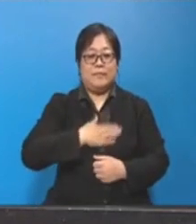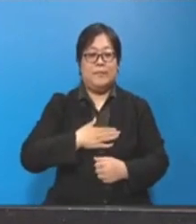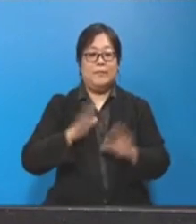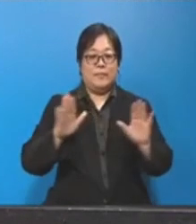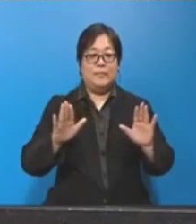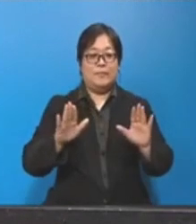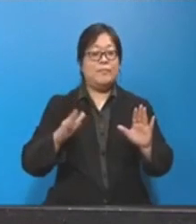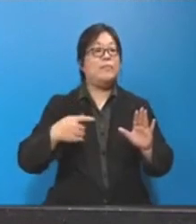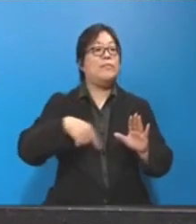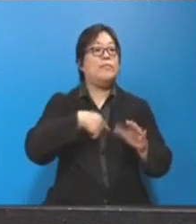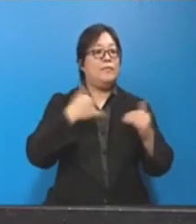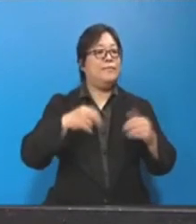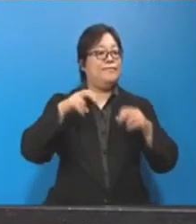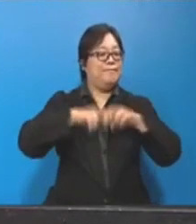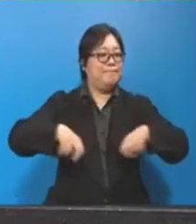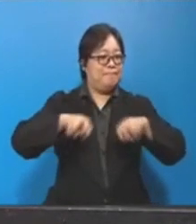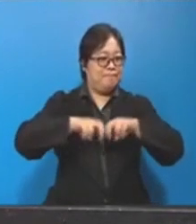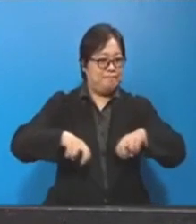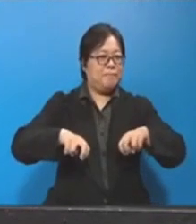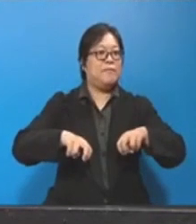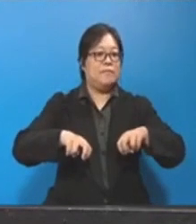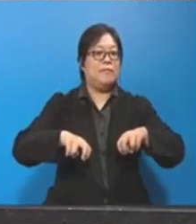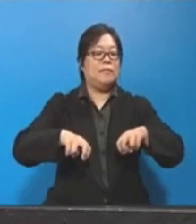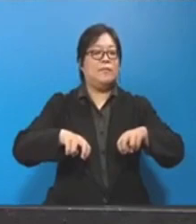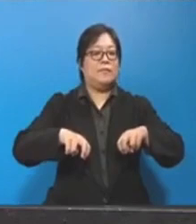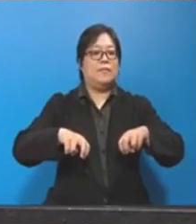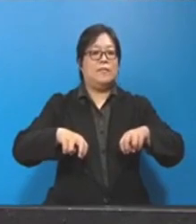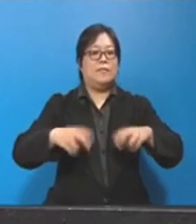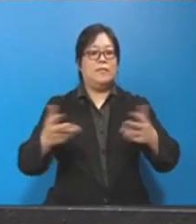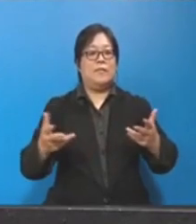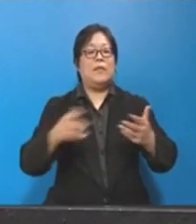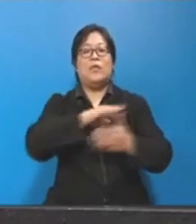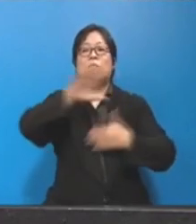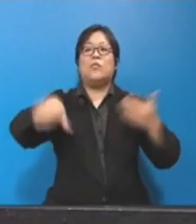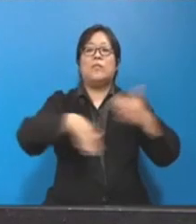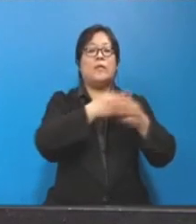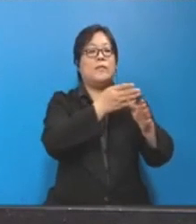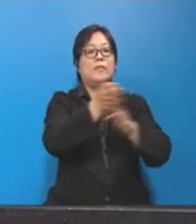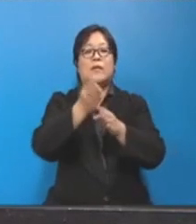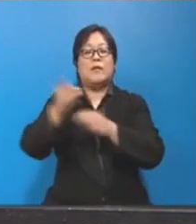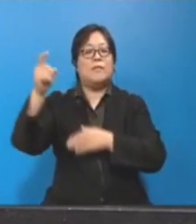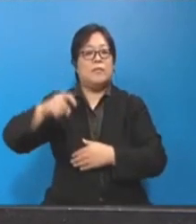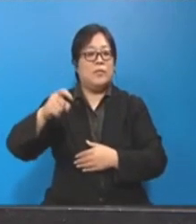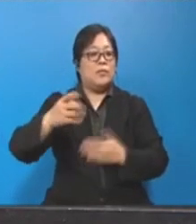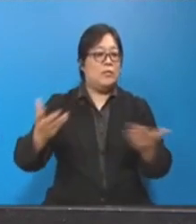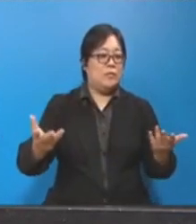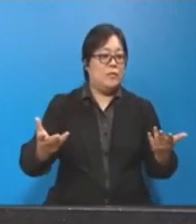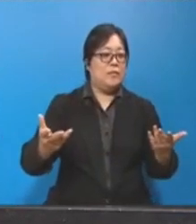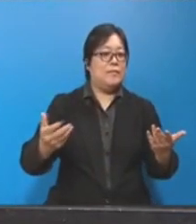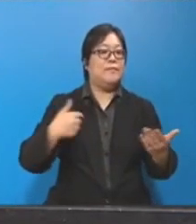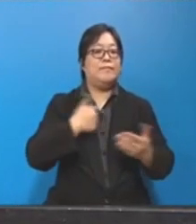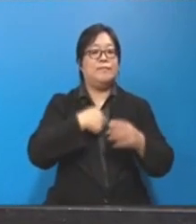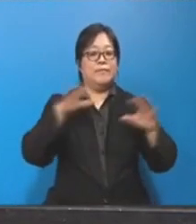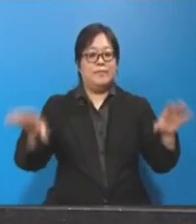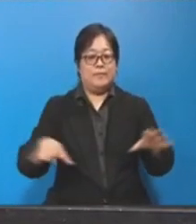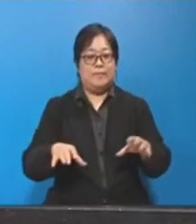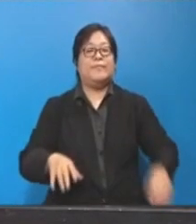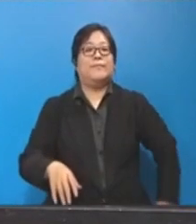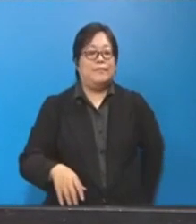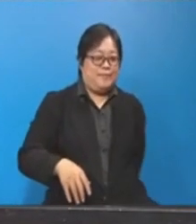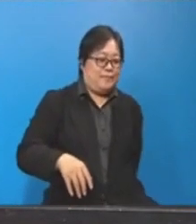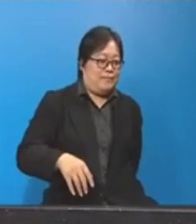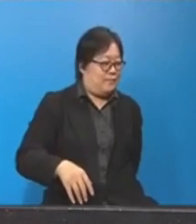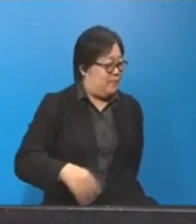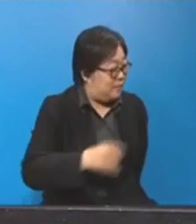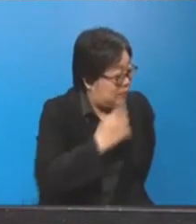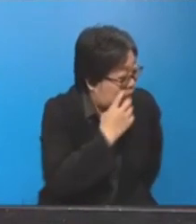jadi kita sedang mengkaji lebih guys untuk semua sektor yang perlu kita jalankan salah